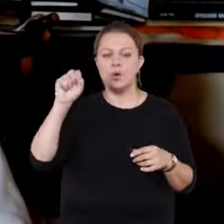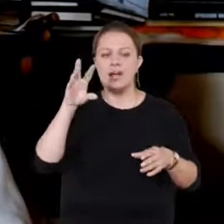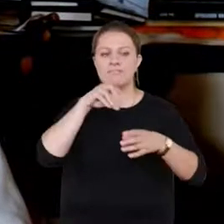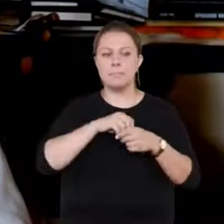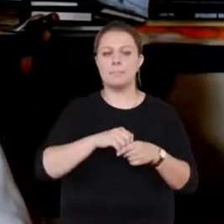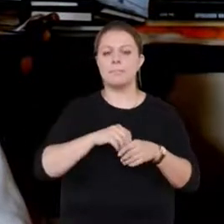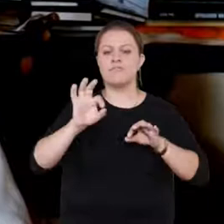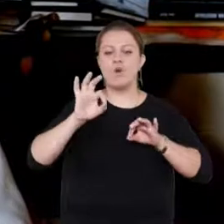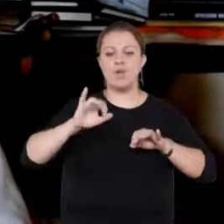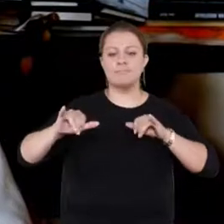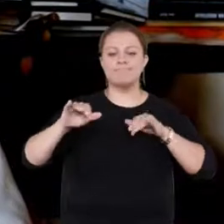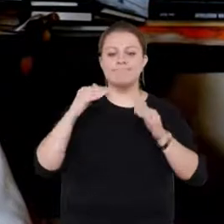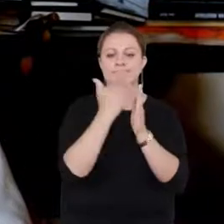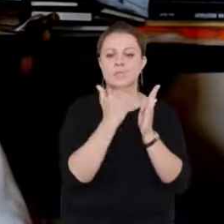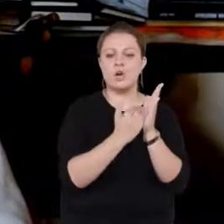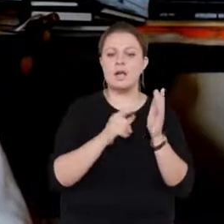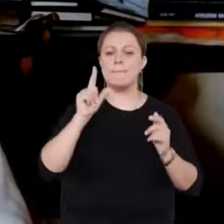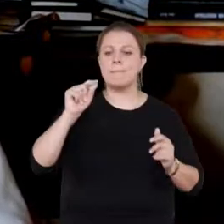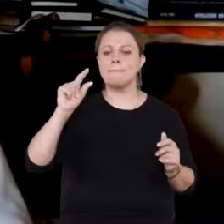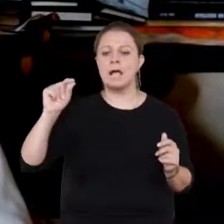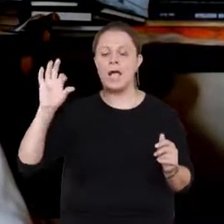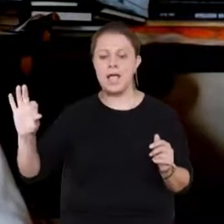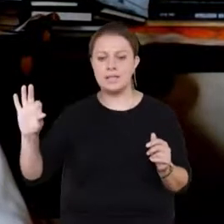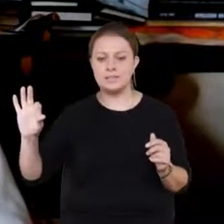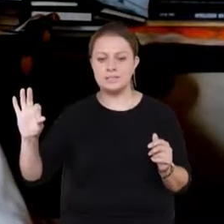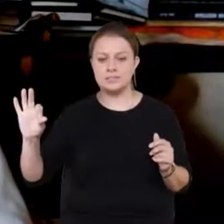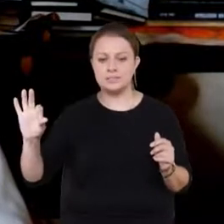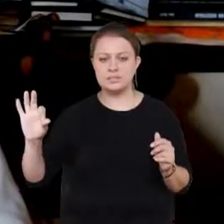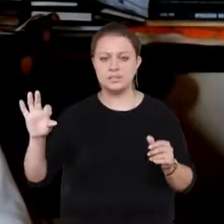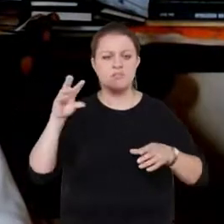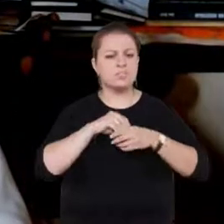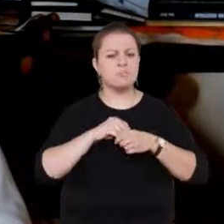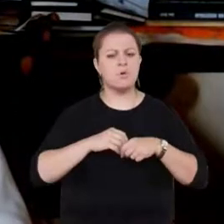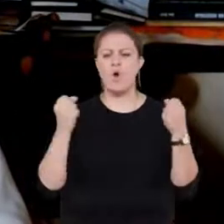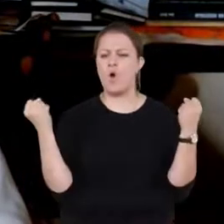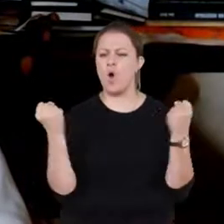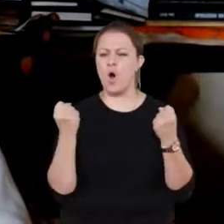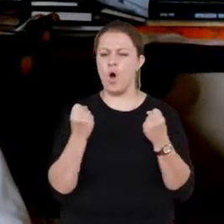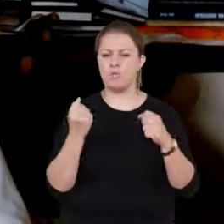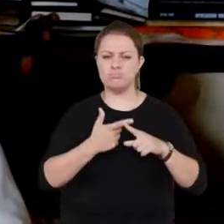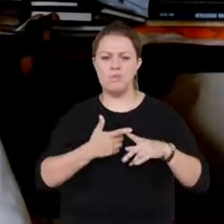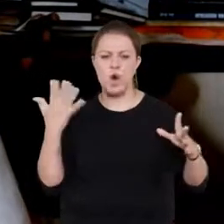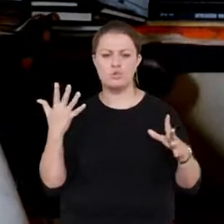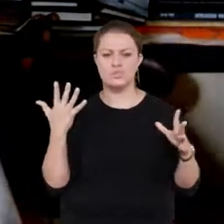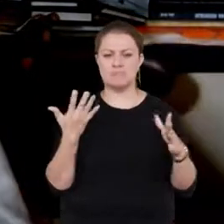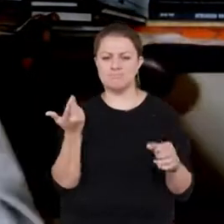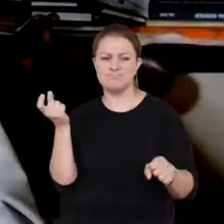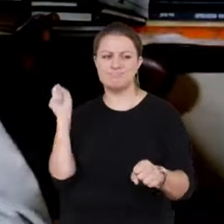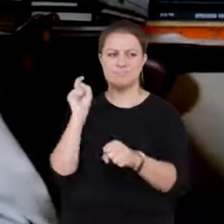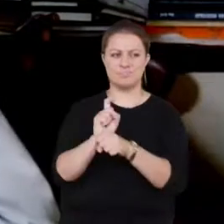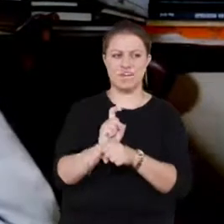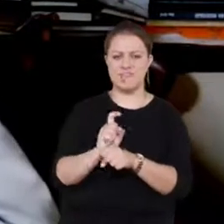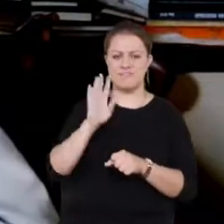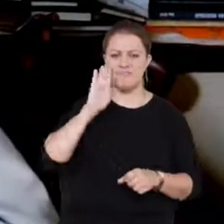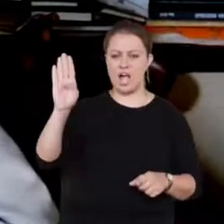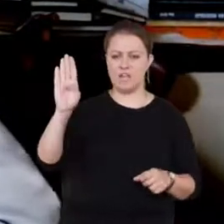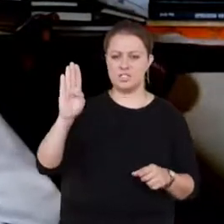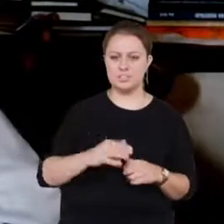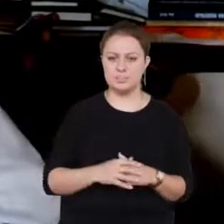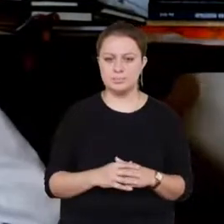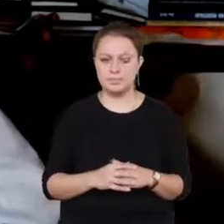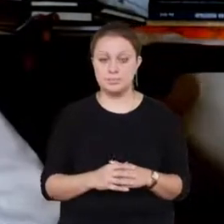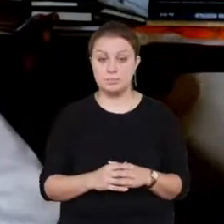z 1937 roku, ono jest ostrzem wymierzone przeciwko faszyzmowi. Przypominam, że